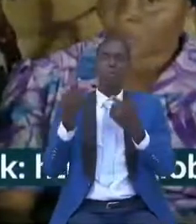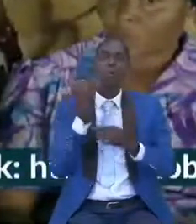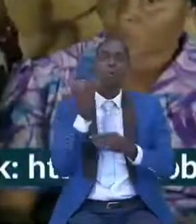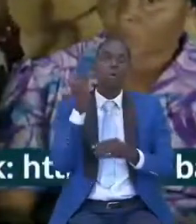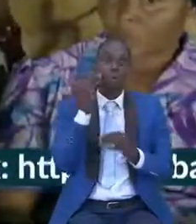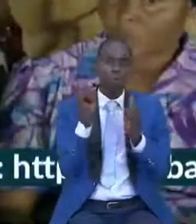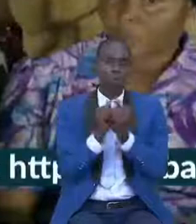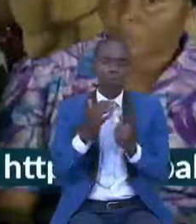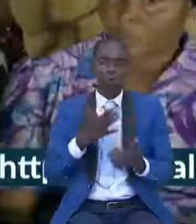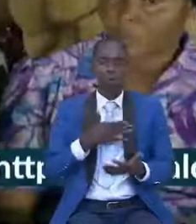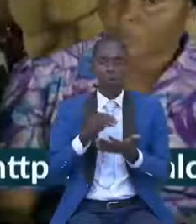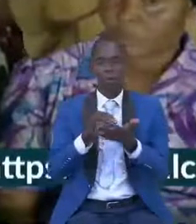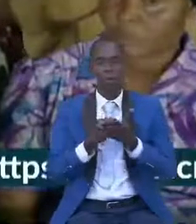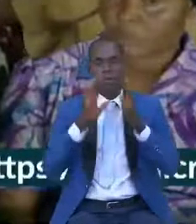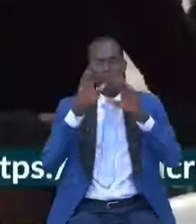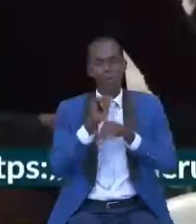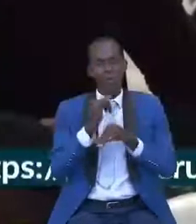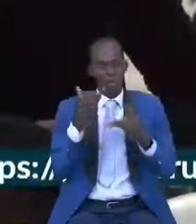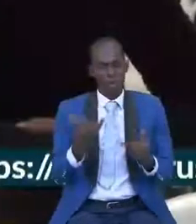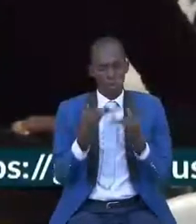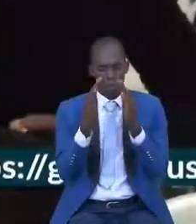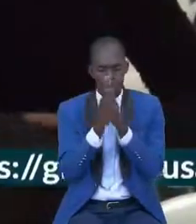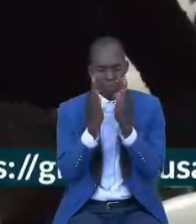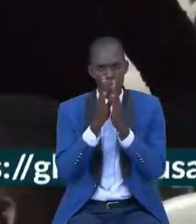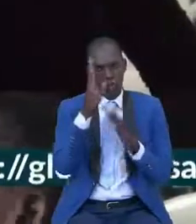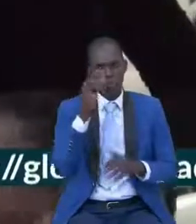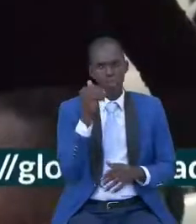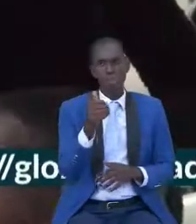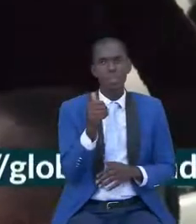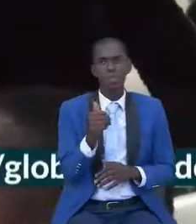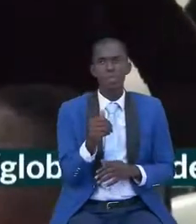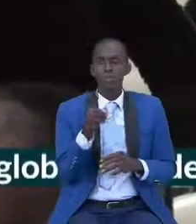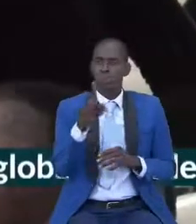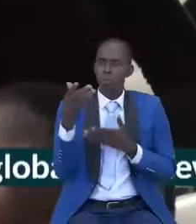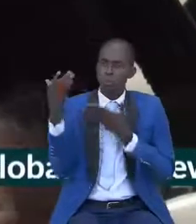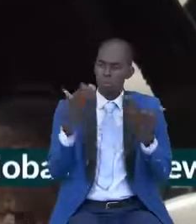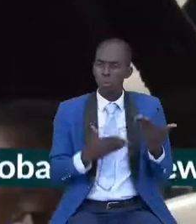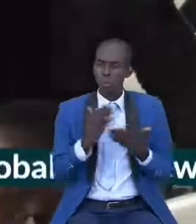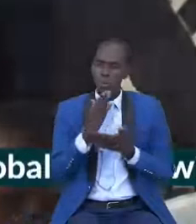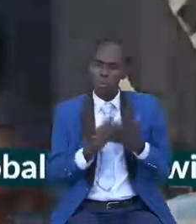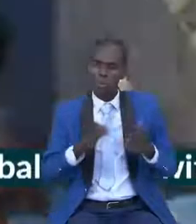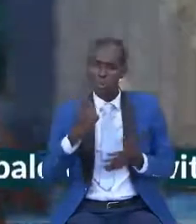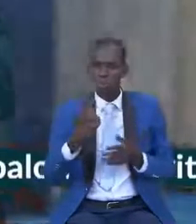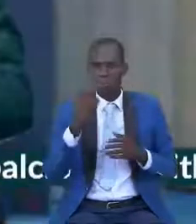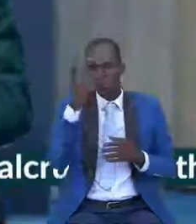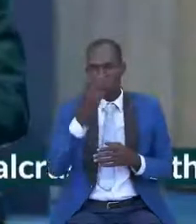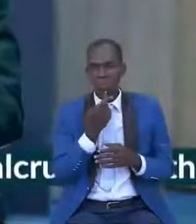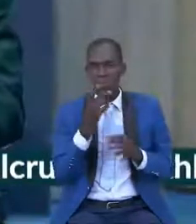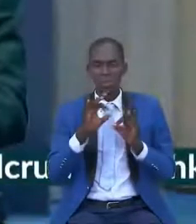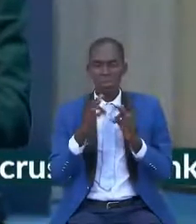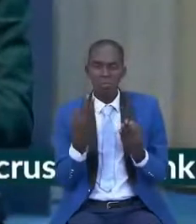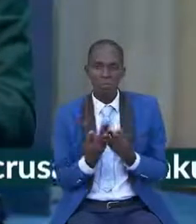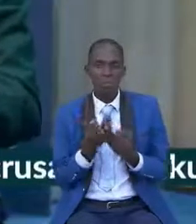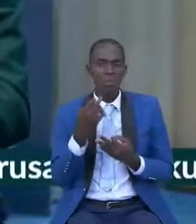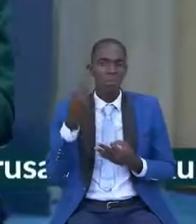parole, nous croyons en ton serviteur, et j'aurai mon miracle ce soir. Prie pour toi-même. Prie pour ceux que tu